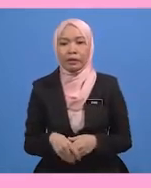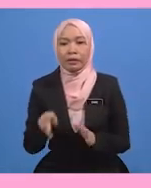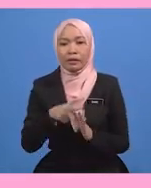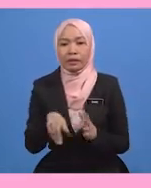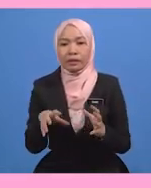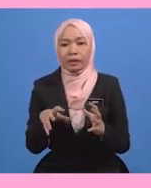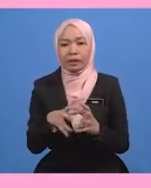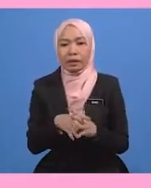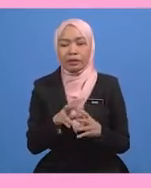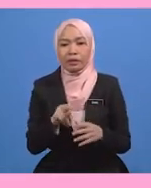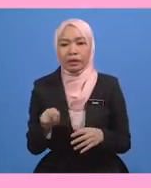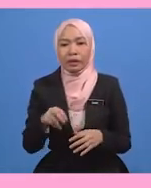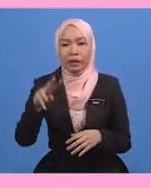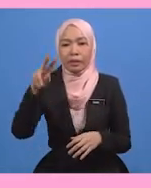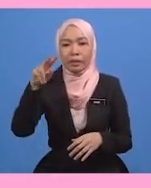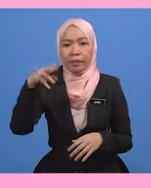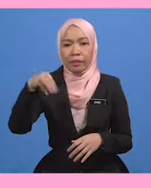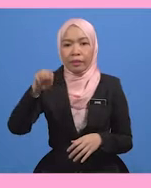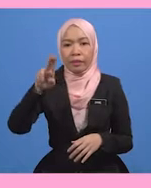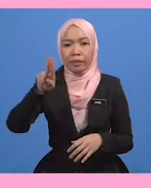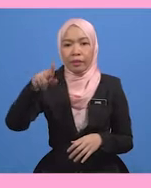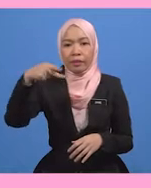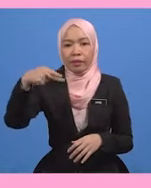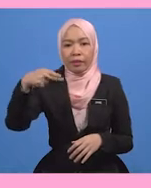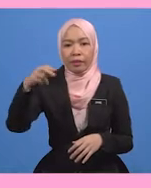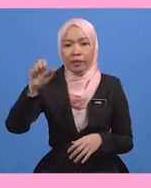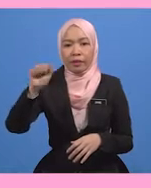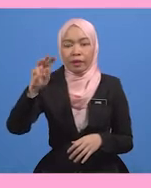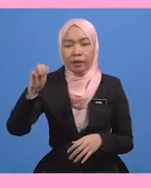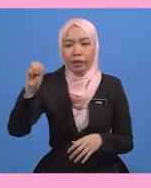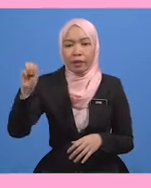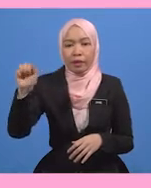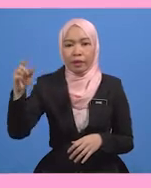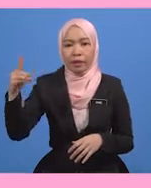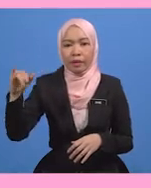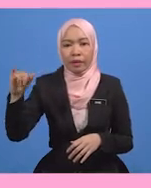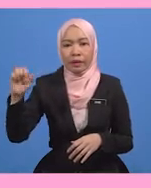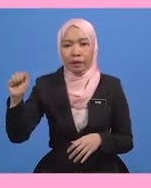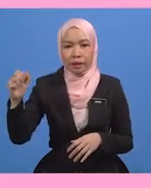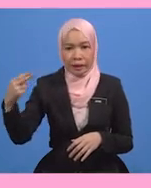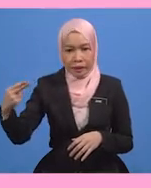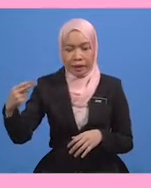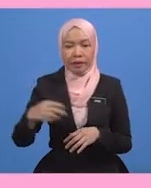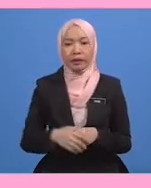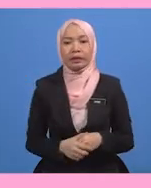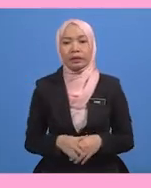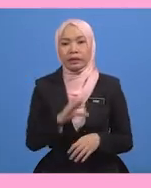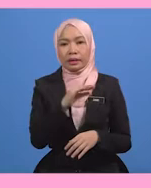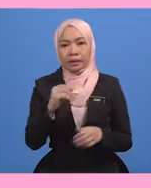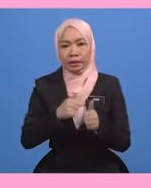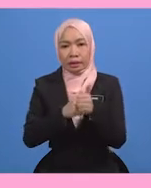semakin membarah di Indonesia ketika itu. Kedua, Hamka juga telah melalui jalan dakwah